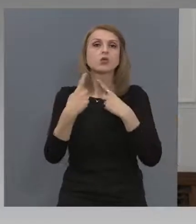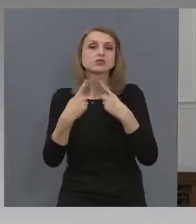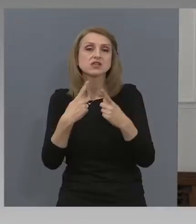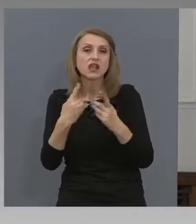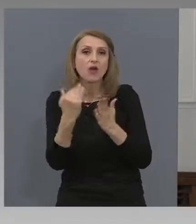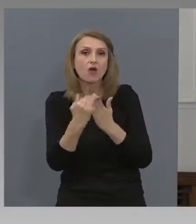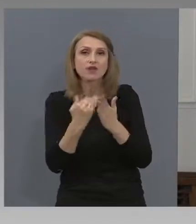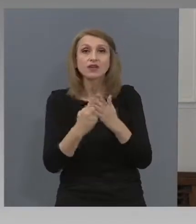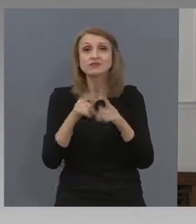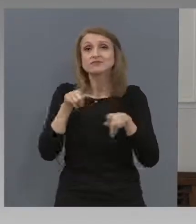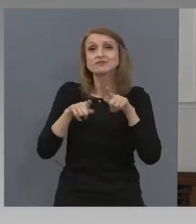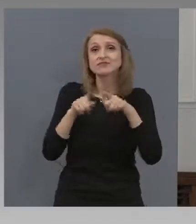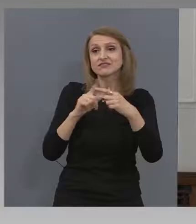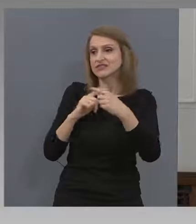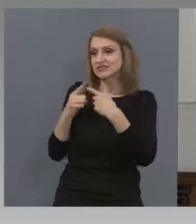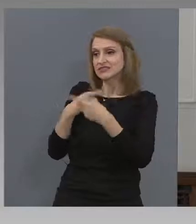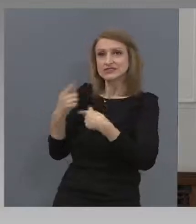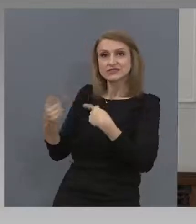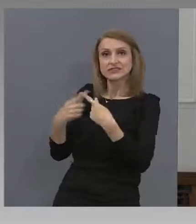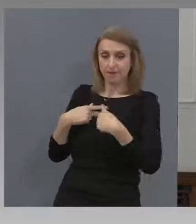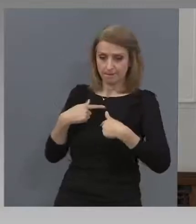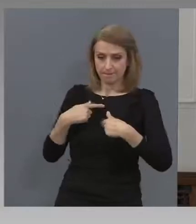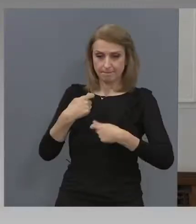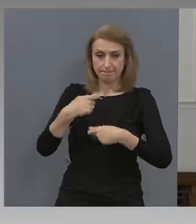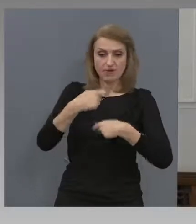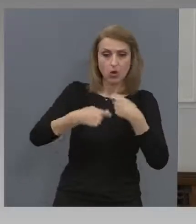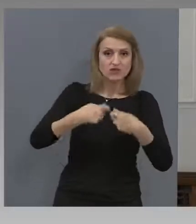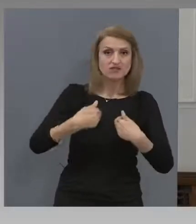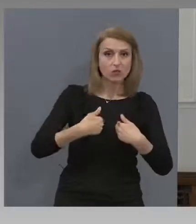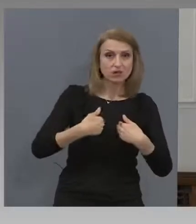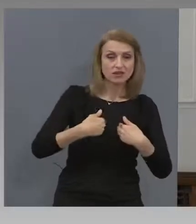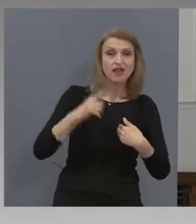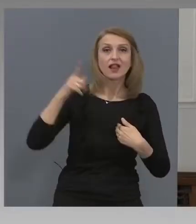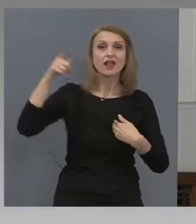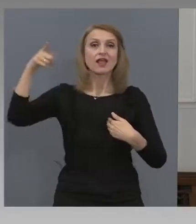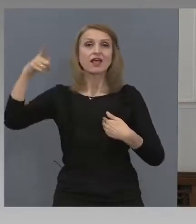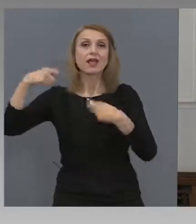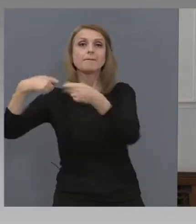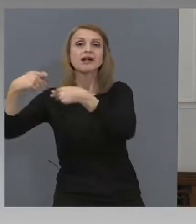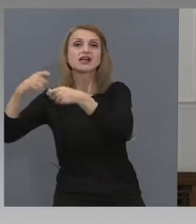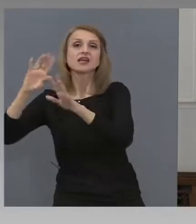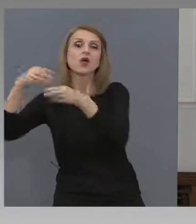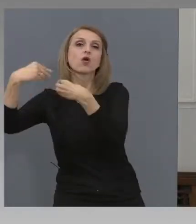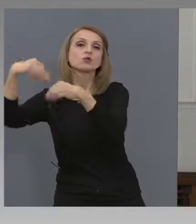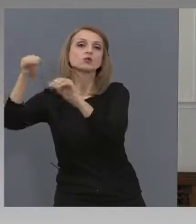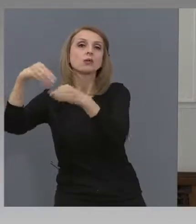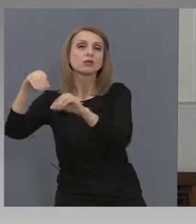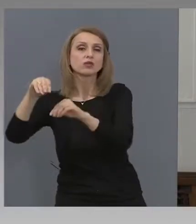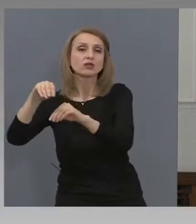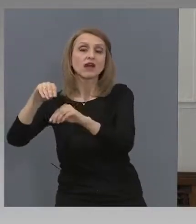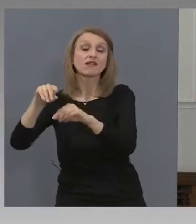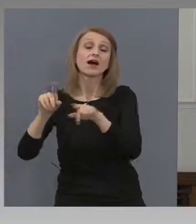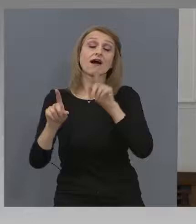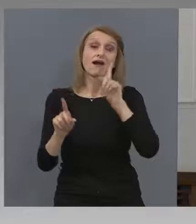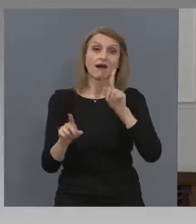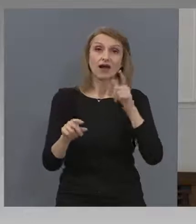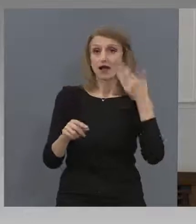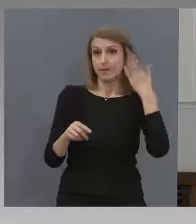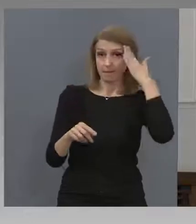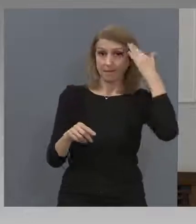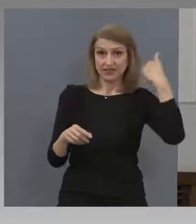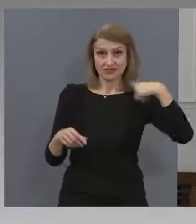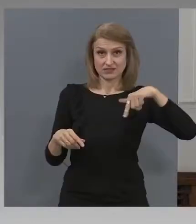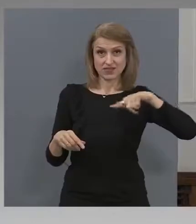са въпрос на договаряне между производителя и оператора, който ще предлага храните и министерството, освен